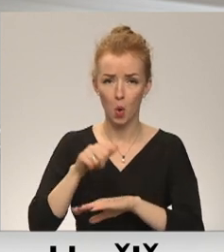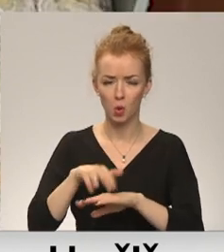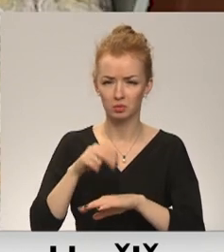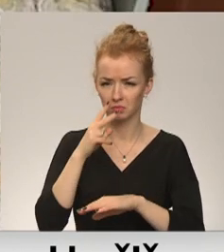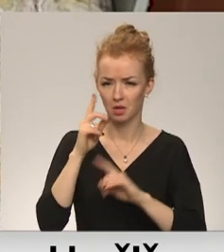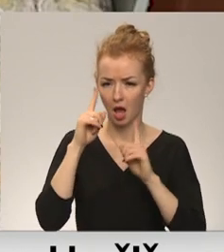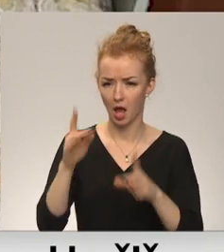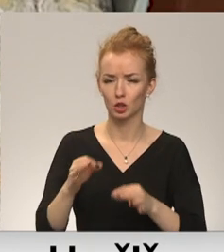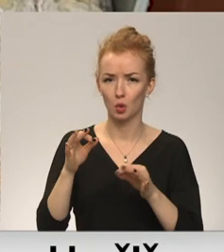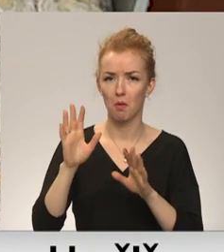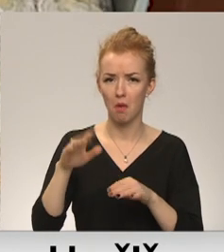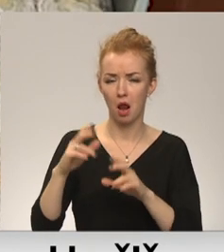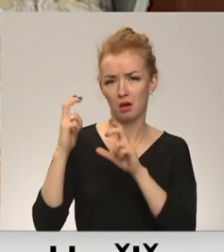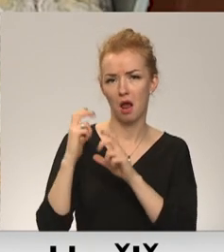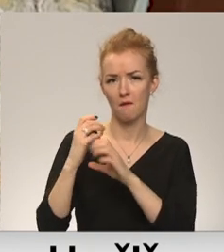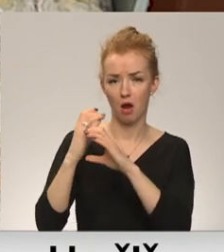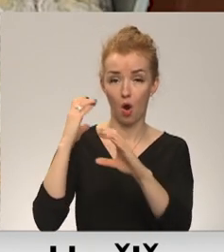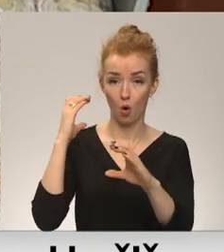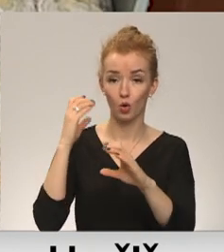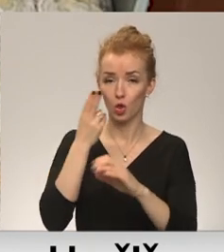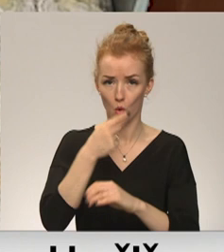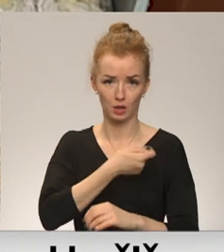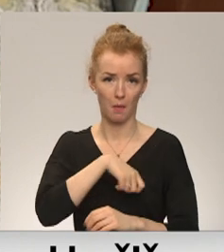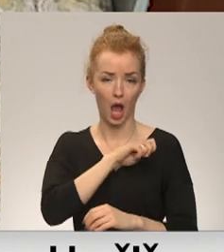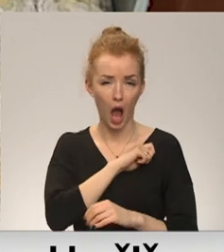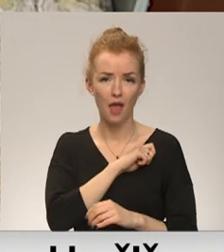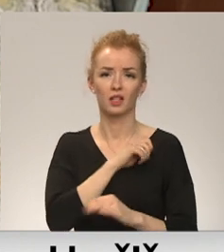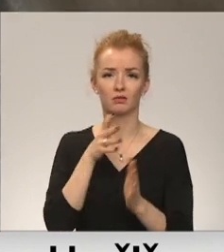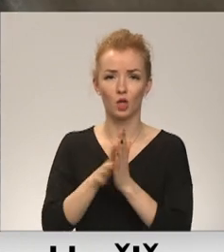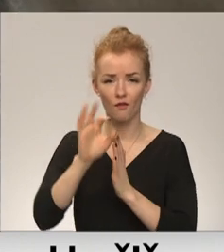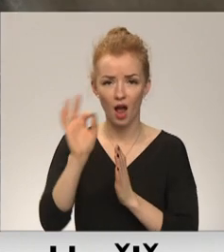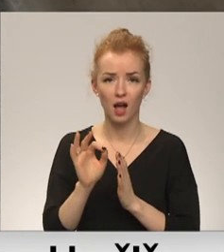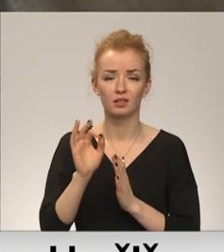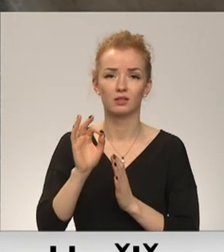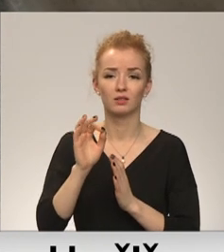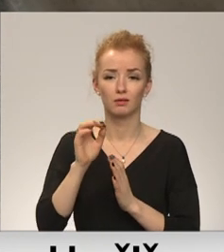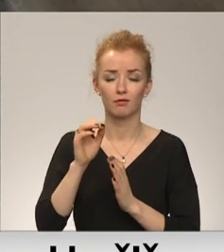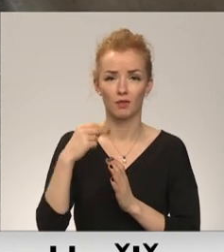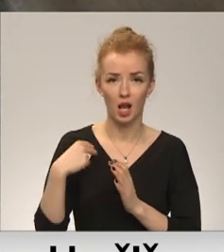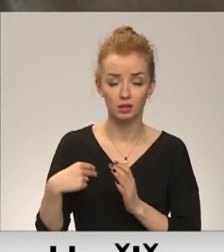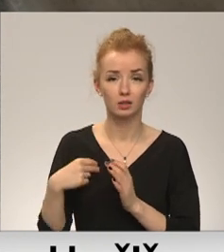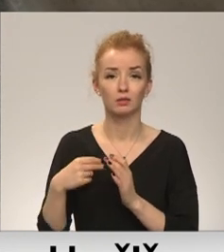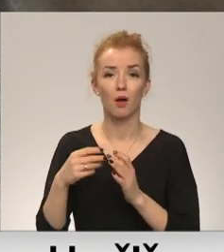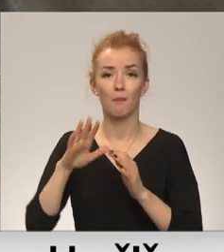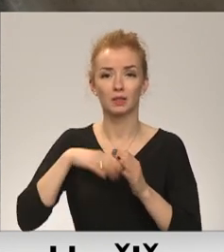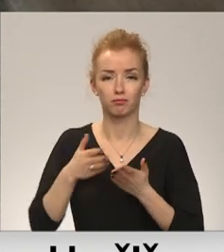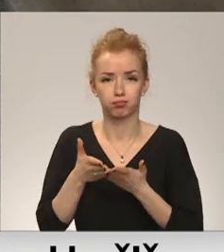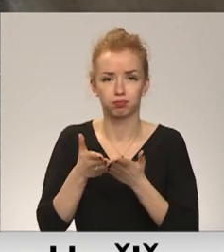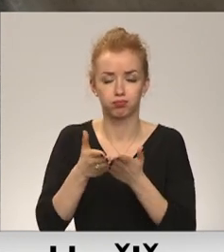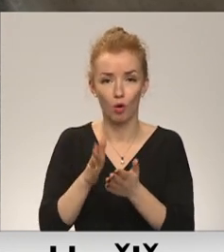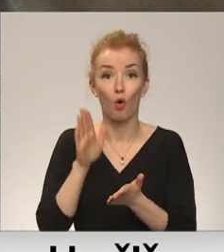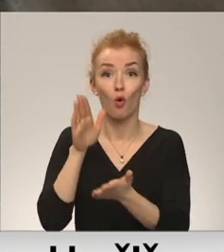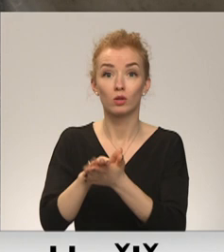radušās aizdomas par kādu krāvas auto. Tajā no Spānijas ar Franciju un Vāciju, tālāk jau ar prāmi uz Latviju, bet kā galamērķi Krieviju